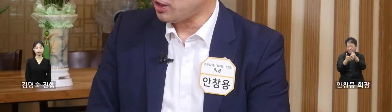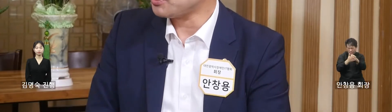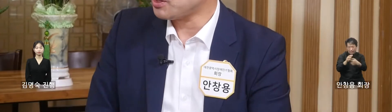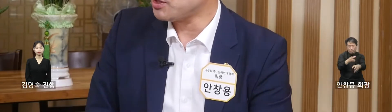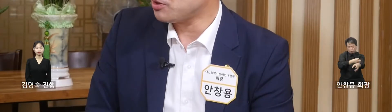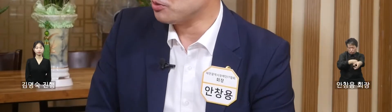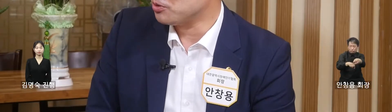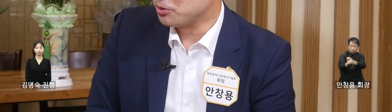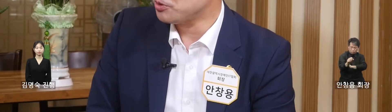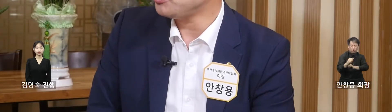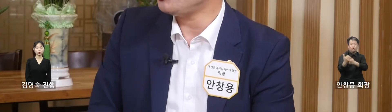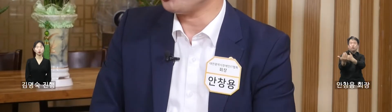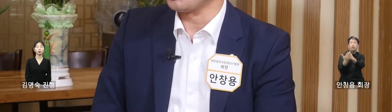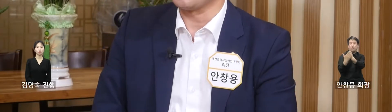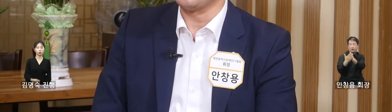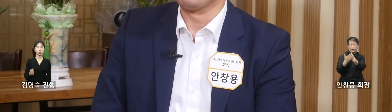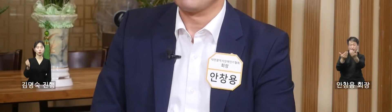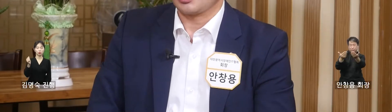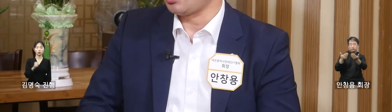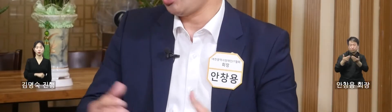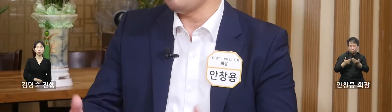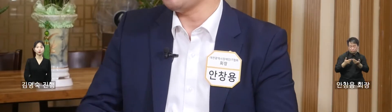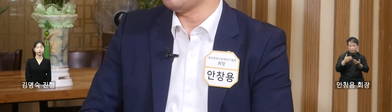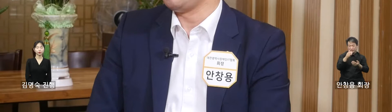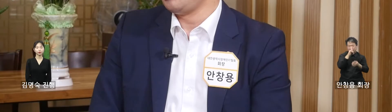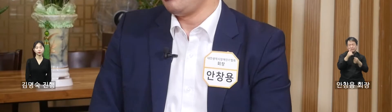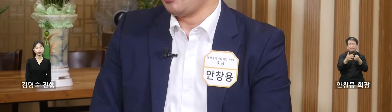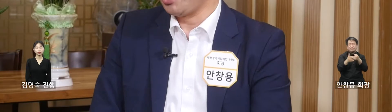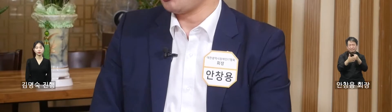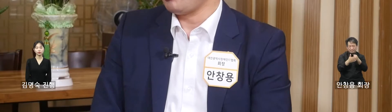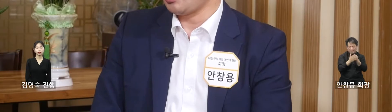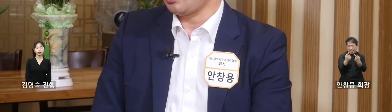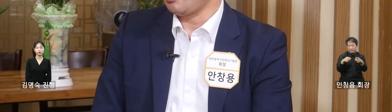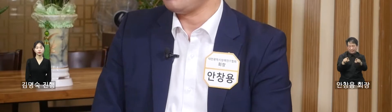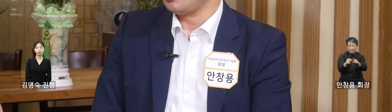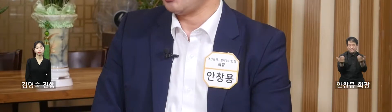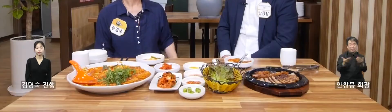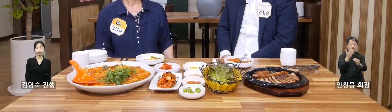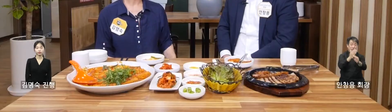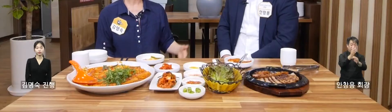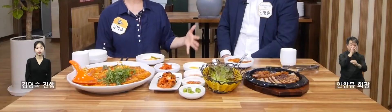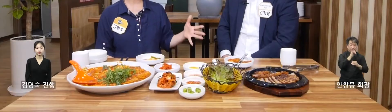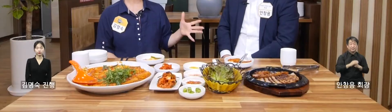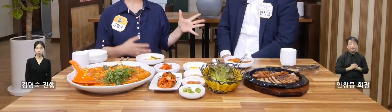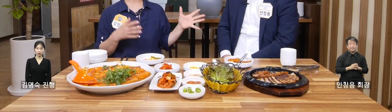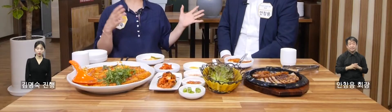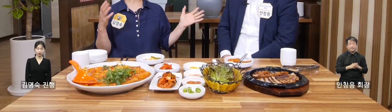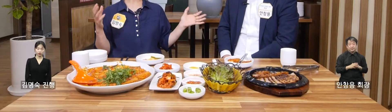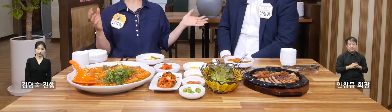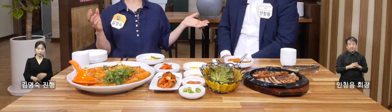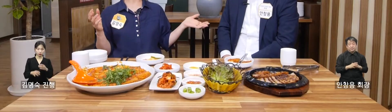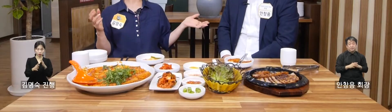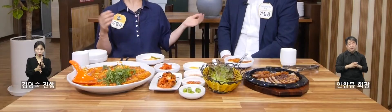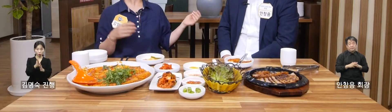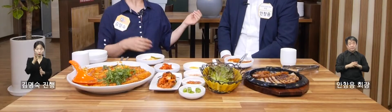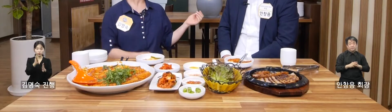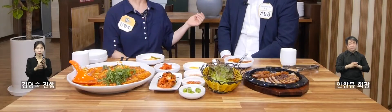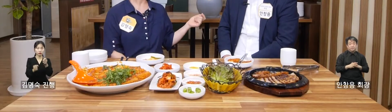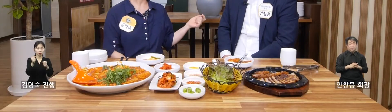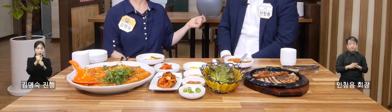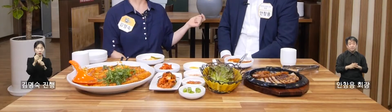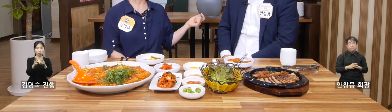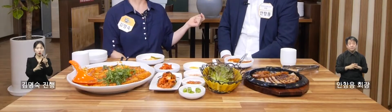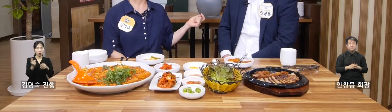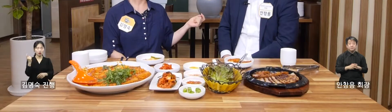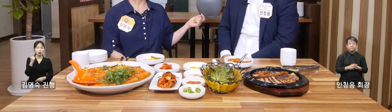적극적으로 같이 하자라고 좋은 뜻을 주셔서 같이 협약을 맺었습니다. 근데 이 도시 재생 사업 너무